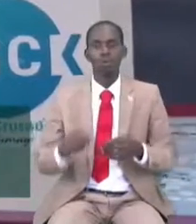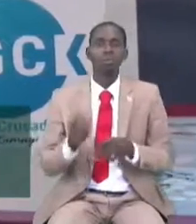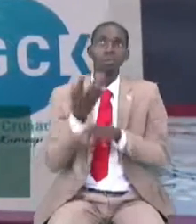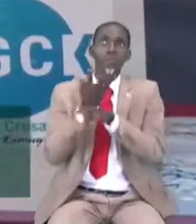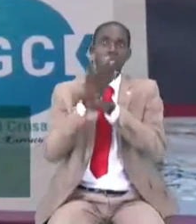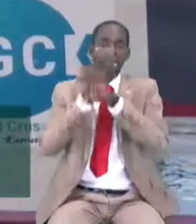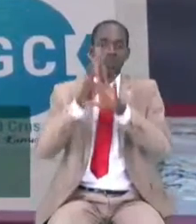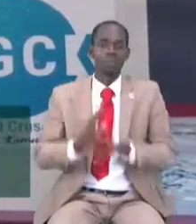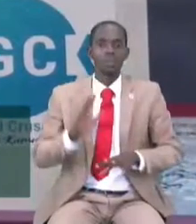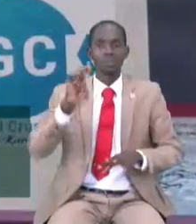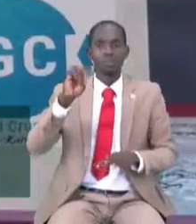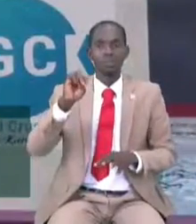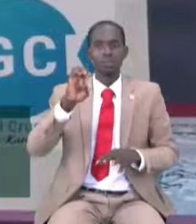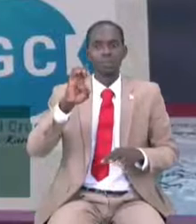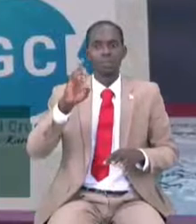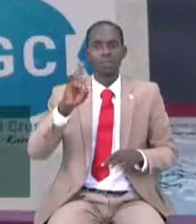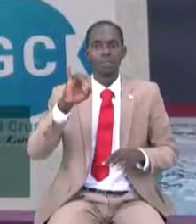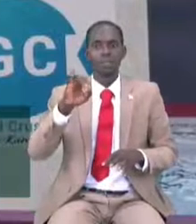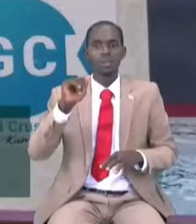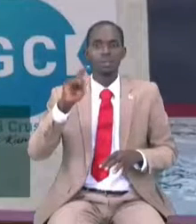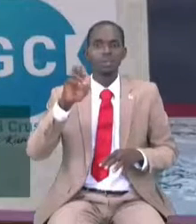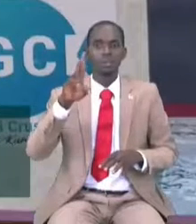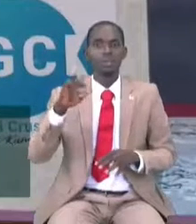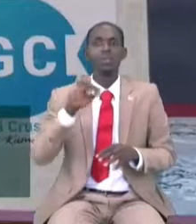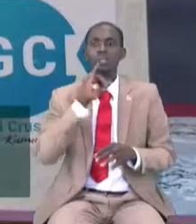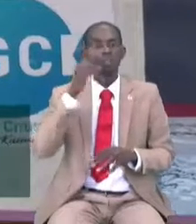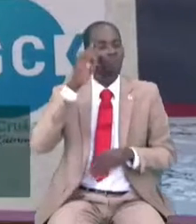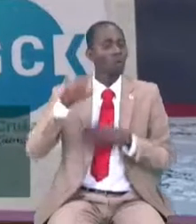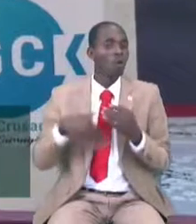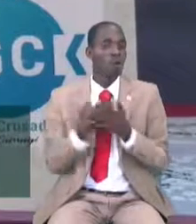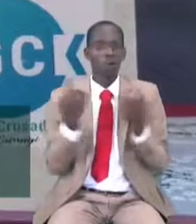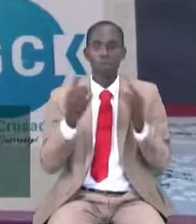du Messie est pour toutes les âmes.